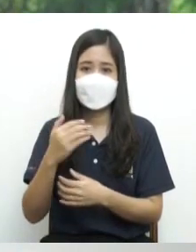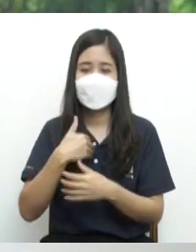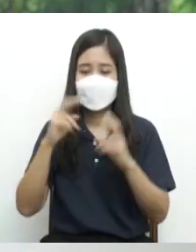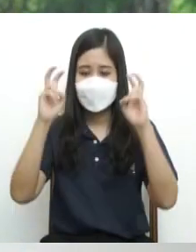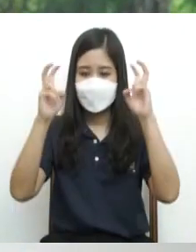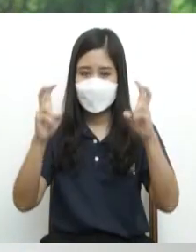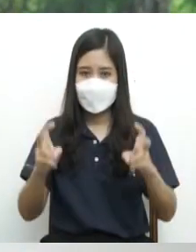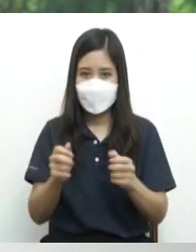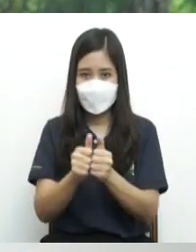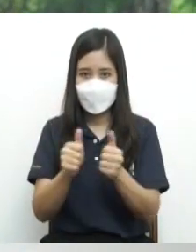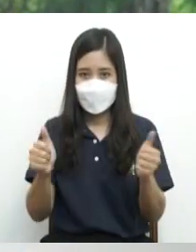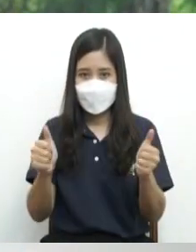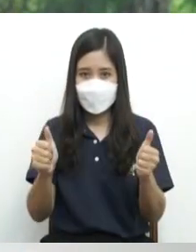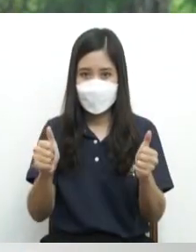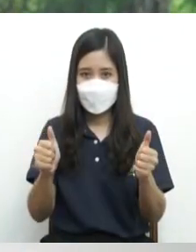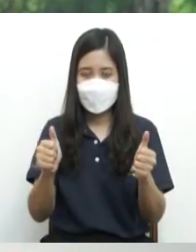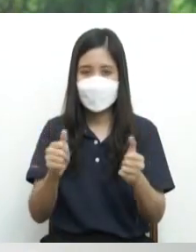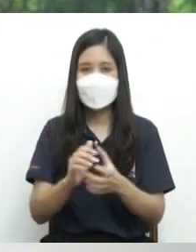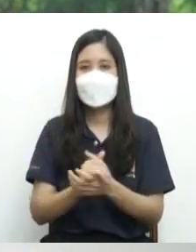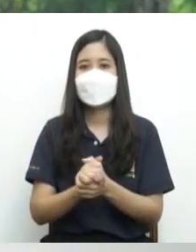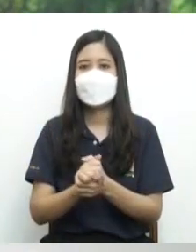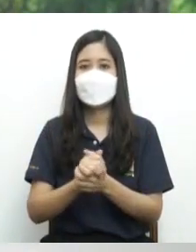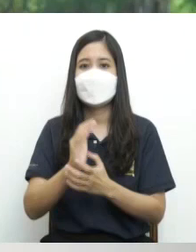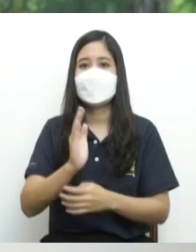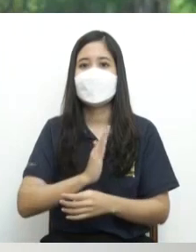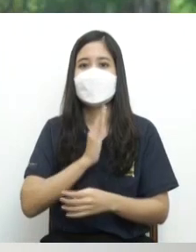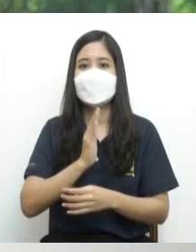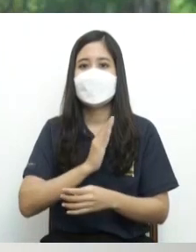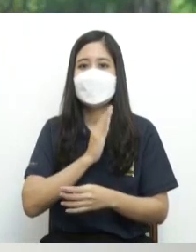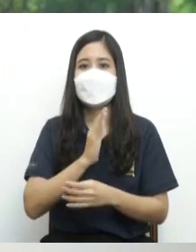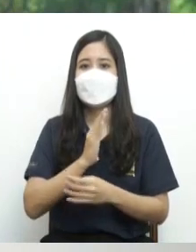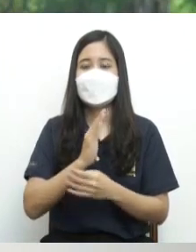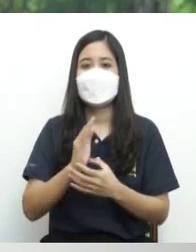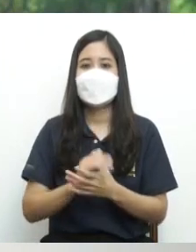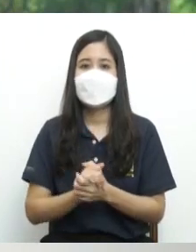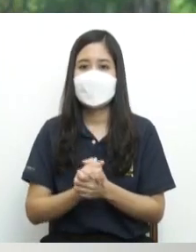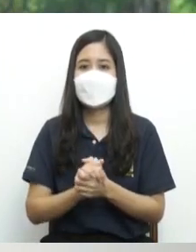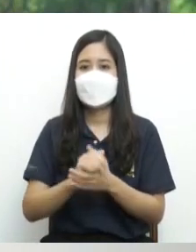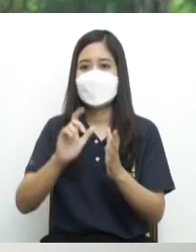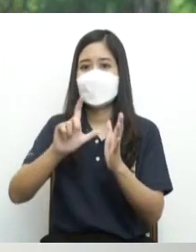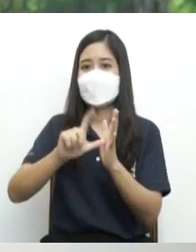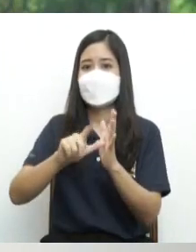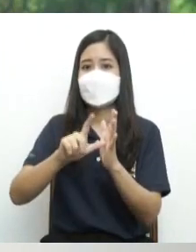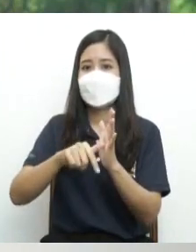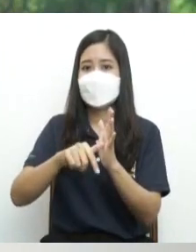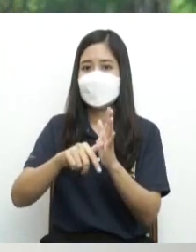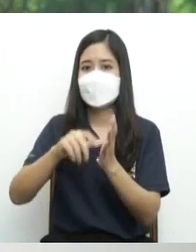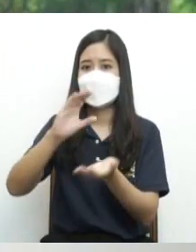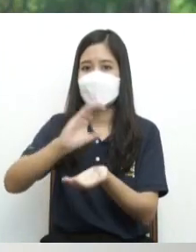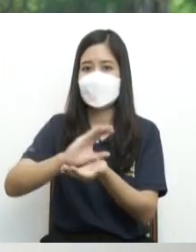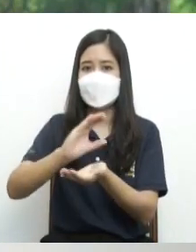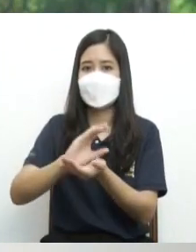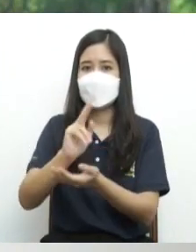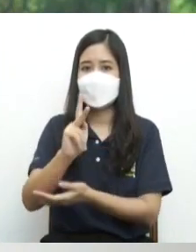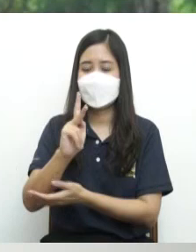กันในช่วงต่อไปค่ะทางรายการของเรานะคะได้รับเกียรติจากท่านดร.ศรีกัญญายาทิพย์ค่ะท่านเลขาธิการคณะกรรมการกองทุนบำเหน็จบำนาญข้า